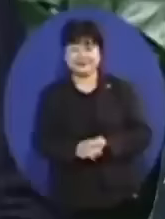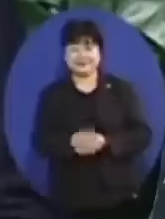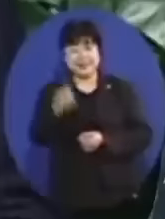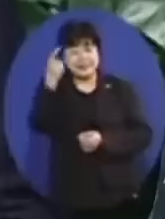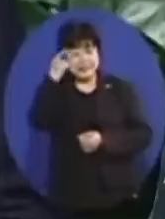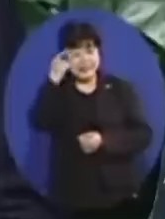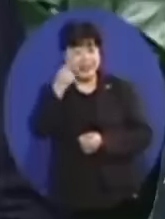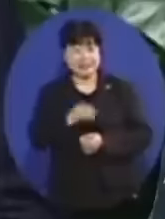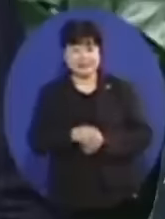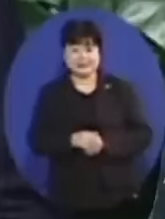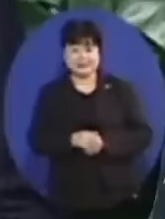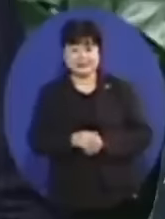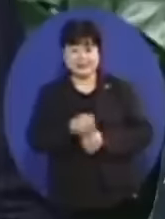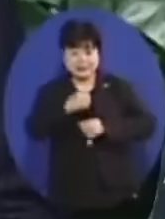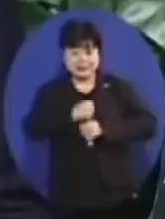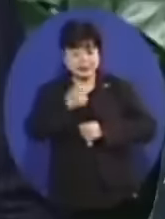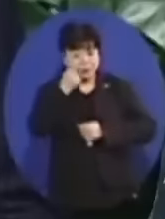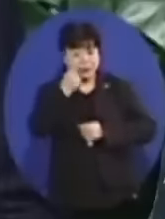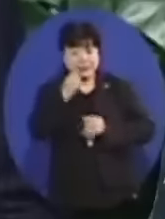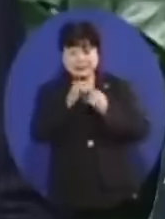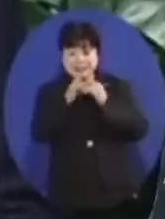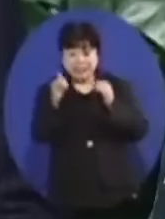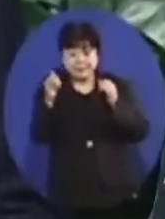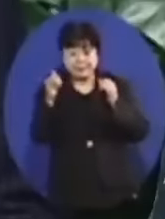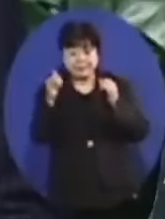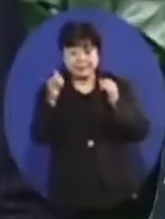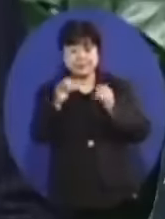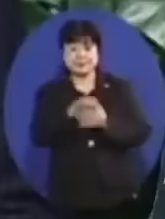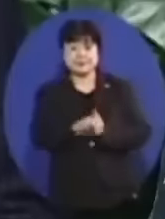생각을 지킬 수 없는 사람은